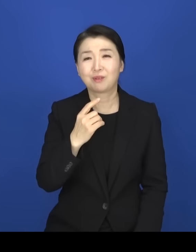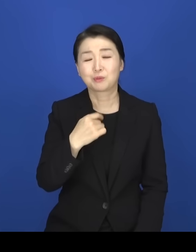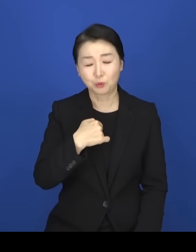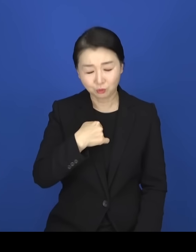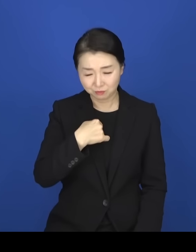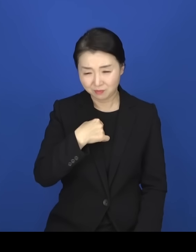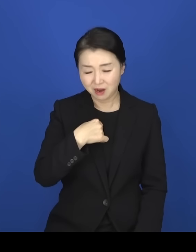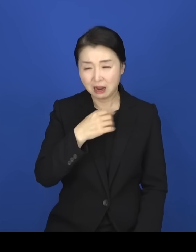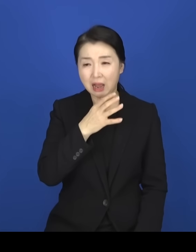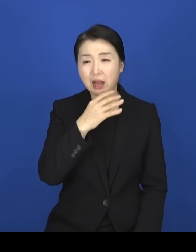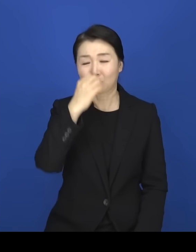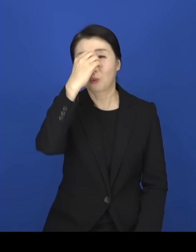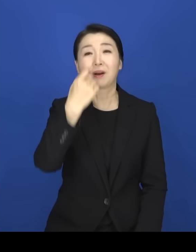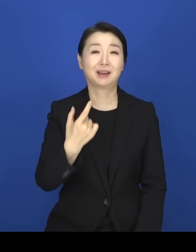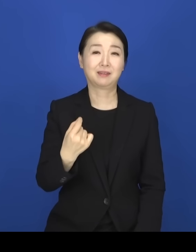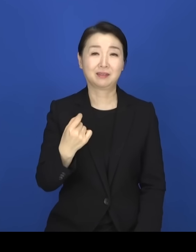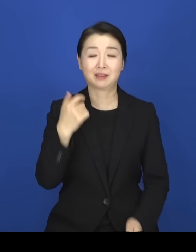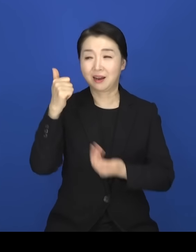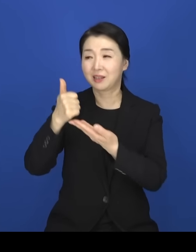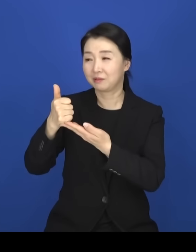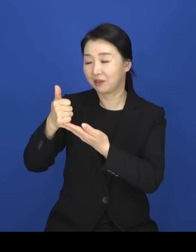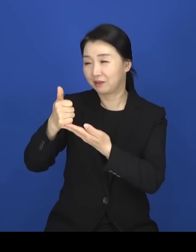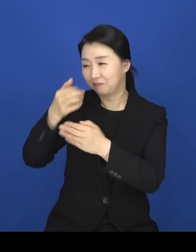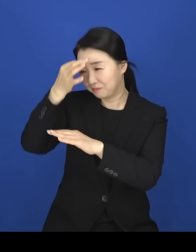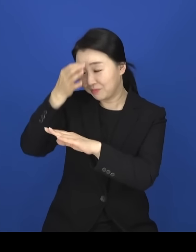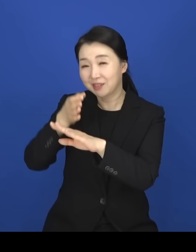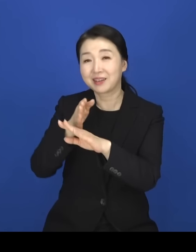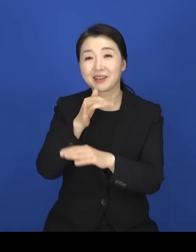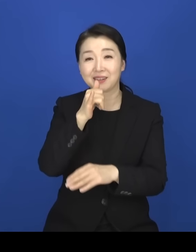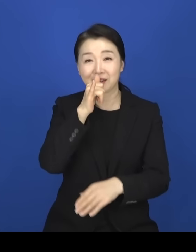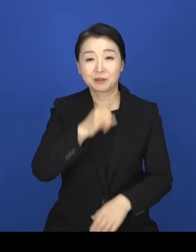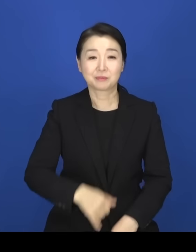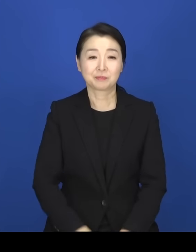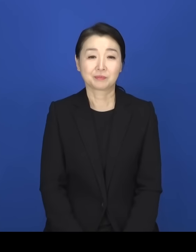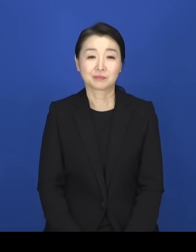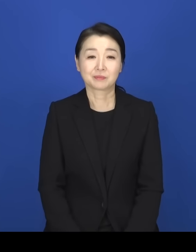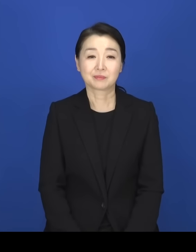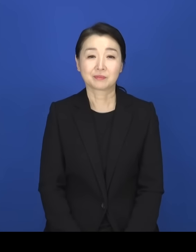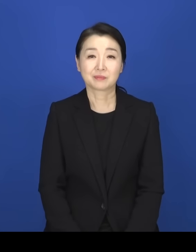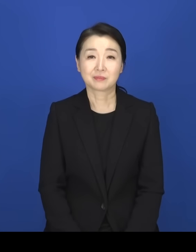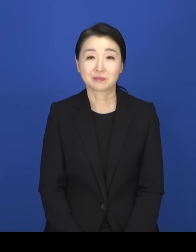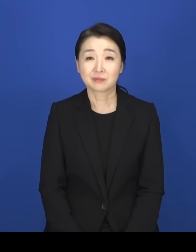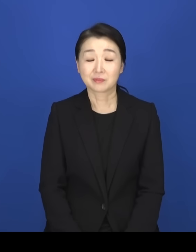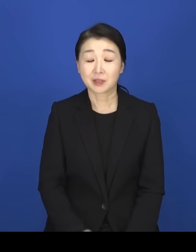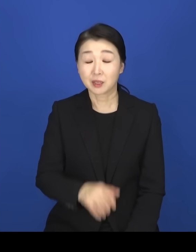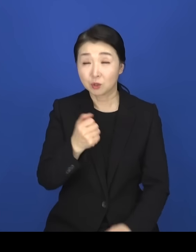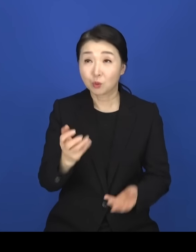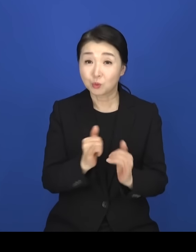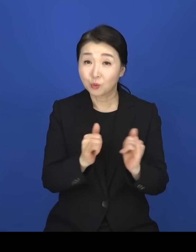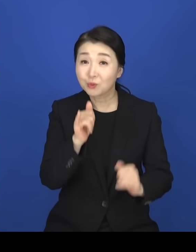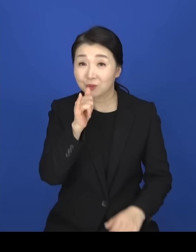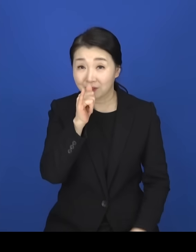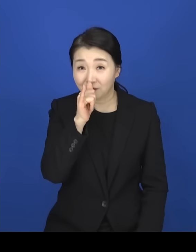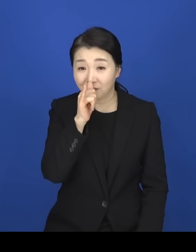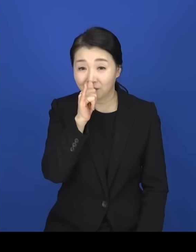교만했었고 하나님한테 너무 죄송한 마음 들어서 예. 그리고 저는 이제 좀 좋은 동료들이 있으니까는